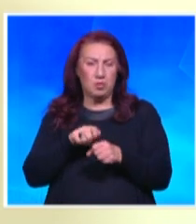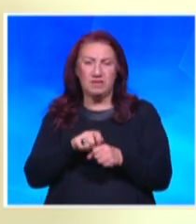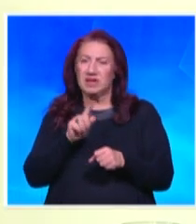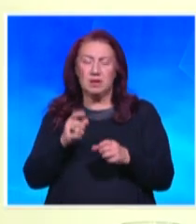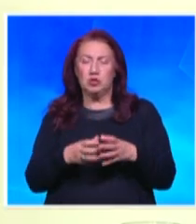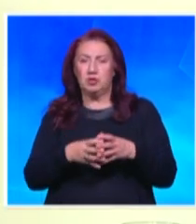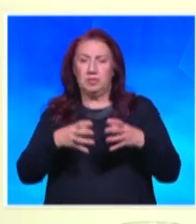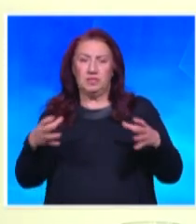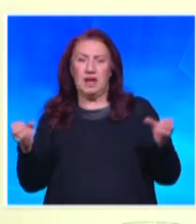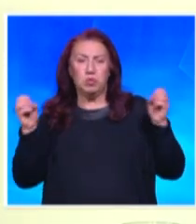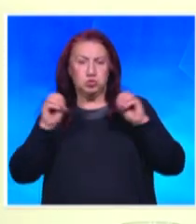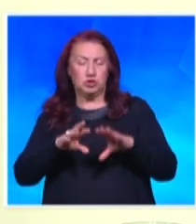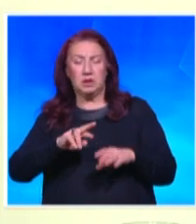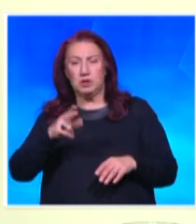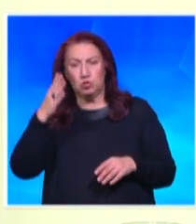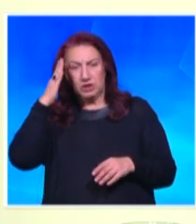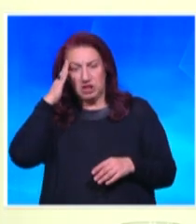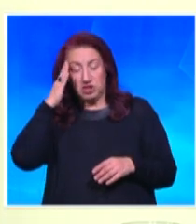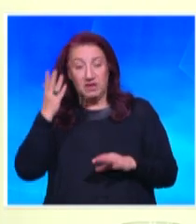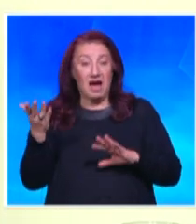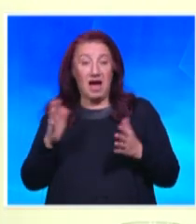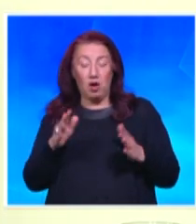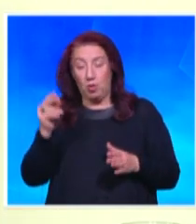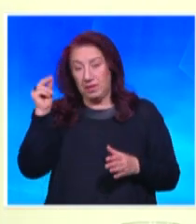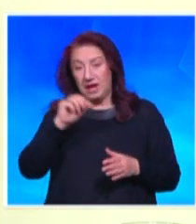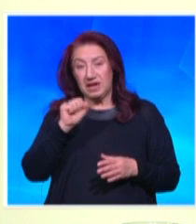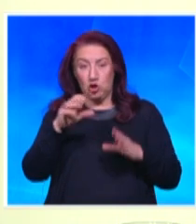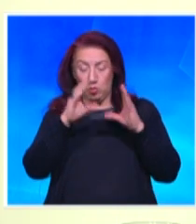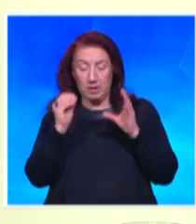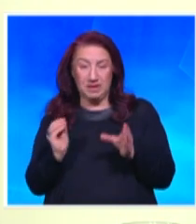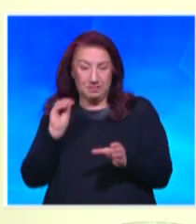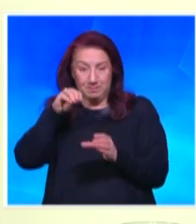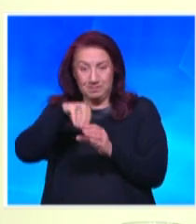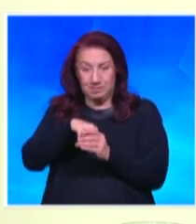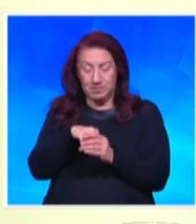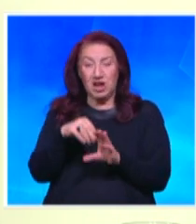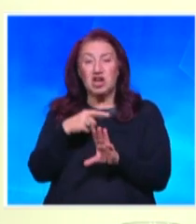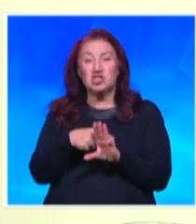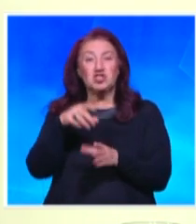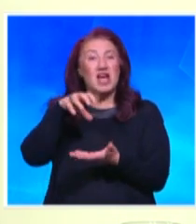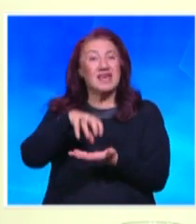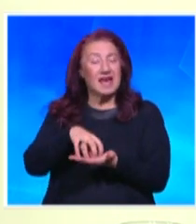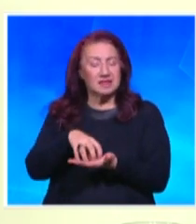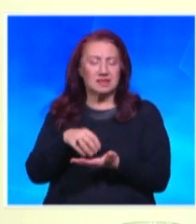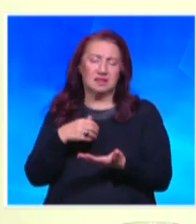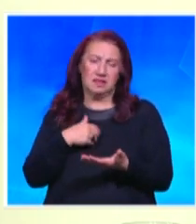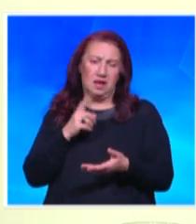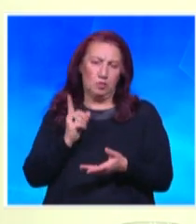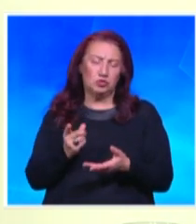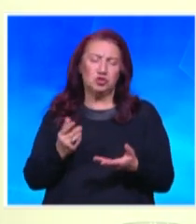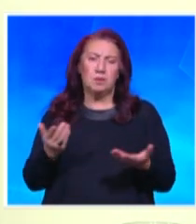пространство. Ако България и Румъния са вътре в Шенген, ние ще можем много по-ефективно